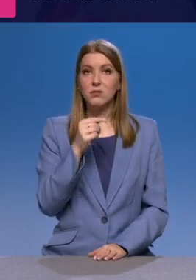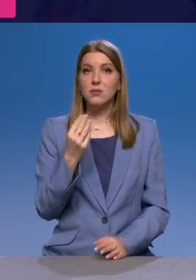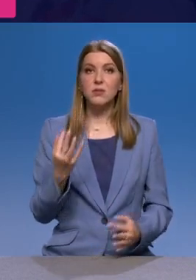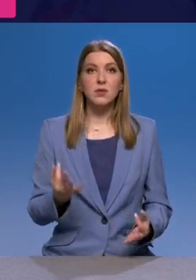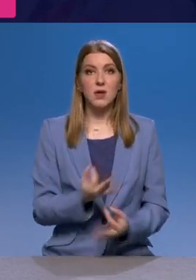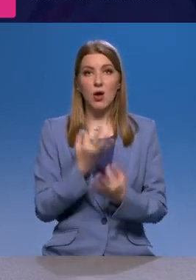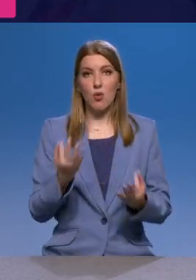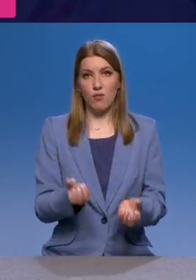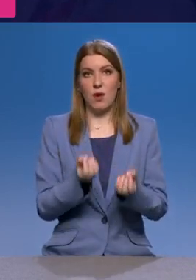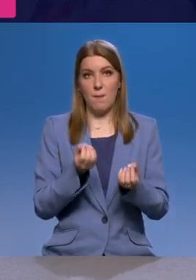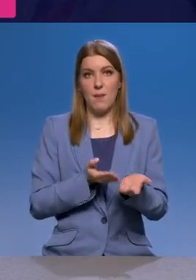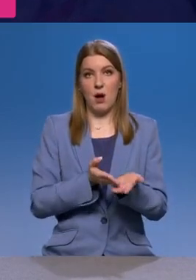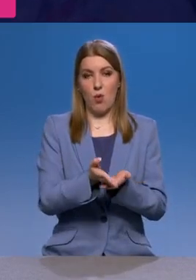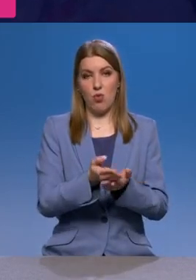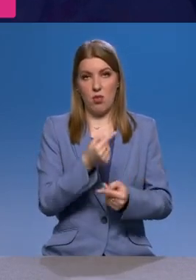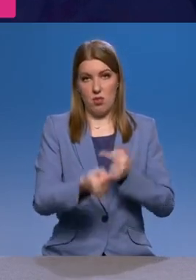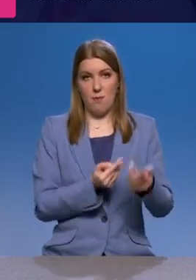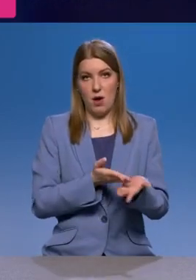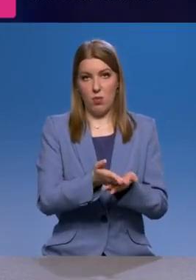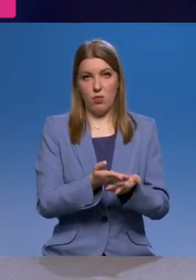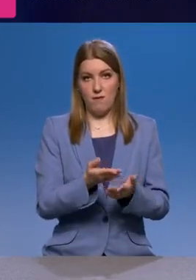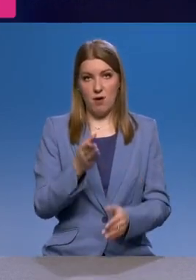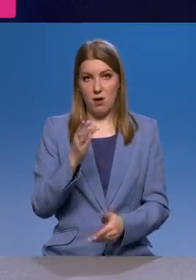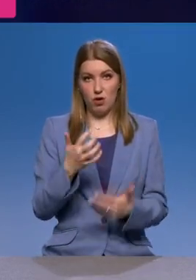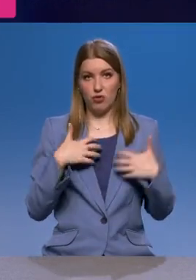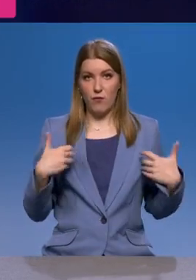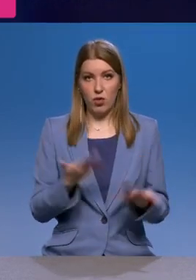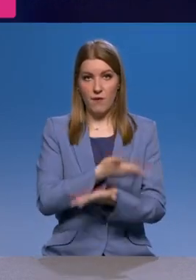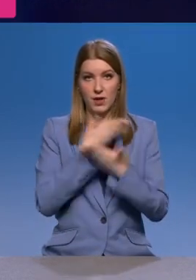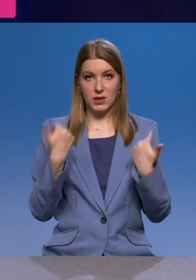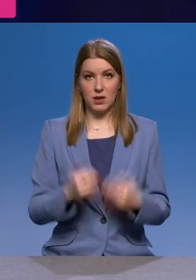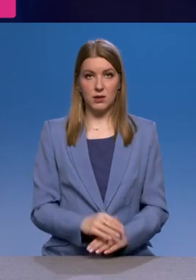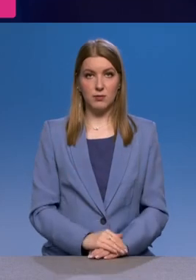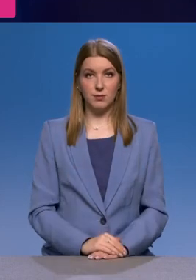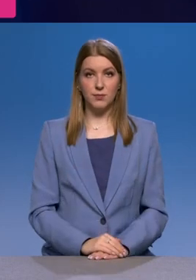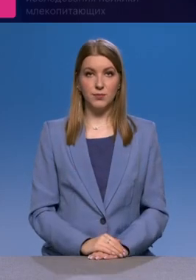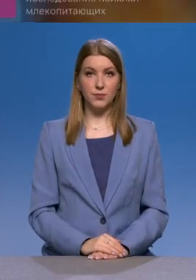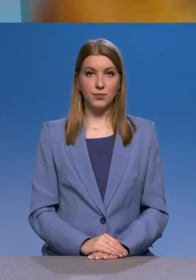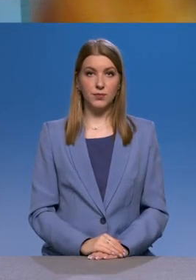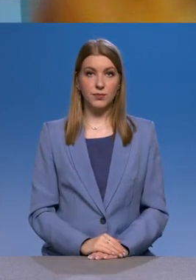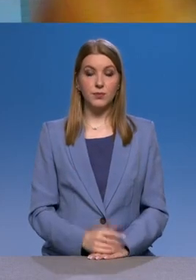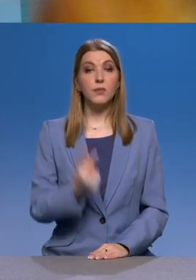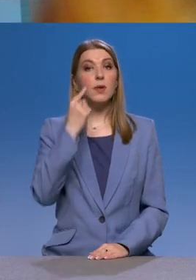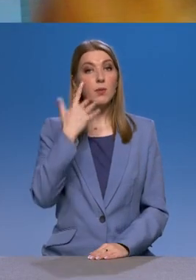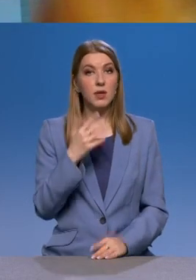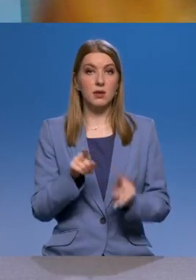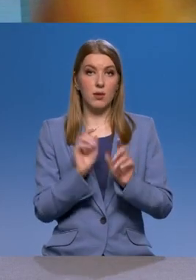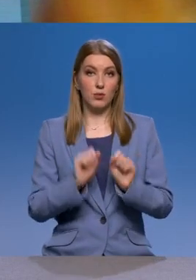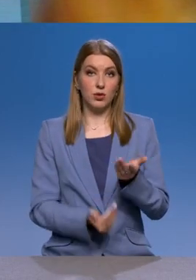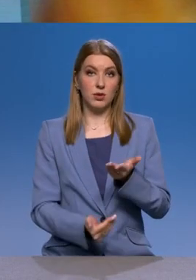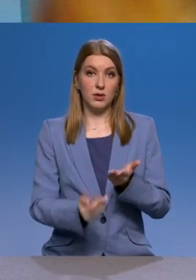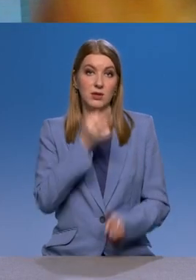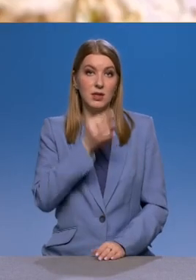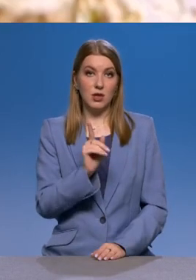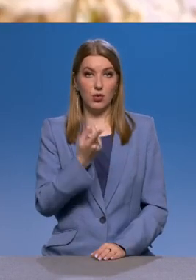породного животного. Понятно. Итак, Можно сказать с уверенностью, да, что в